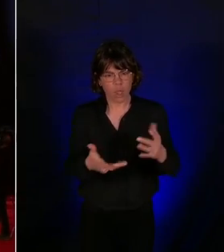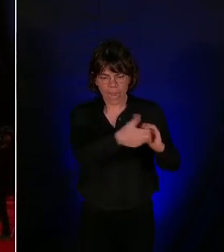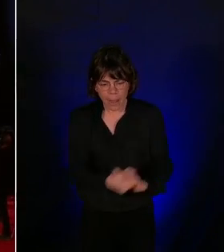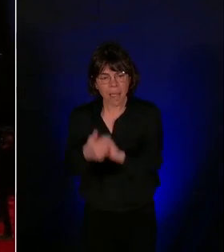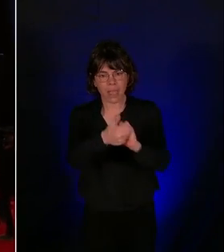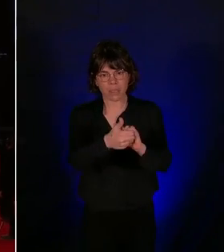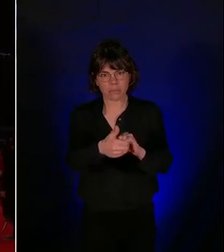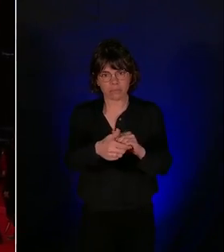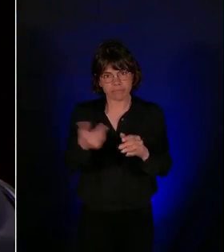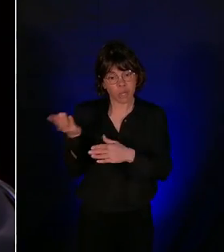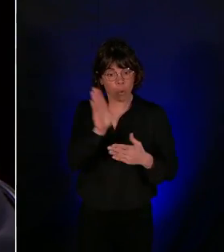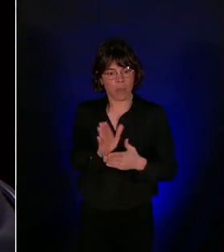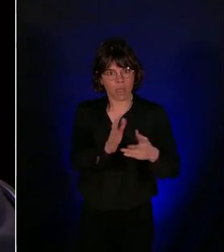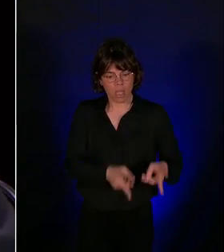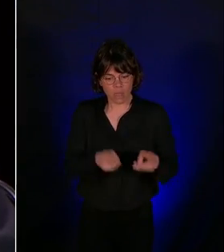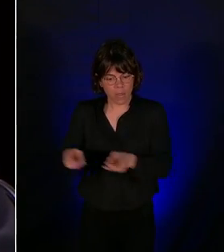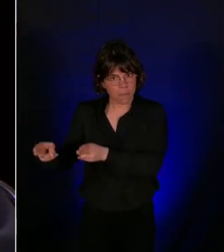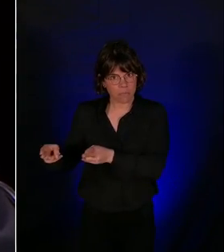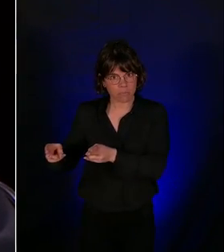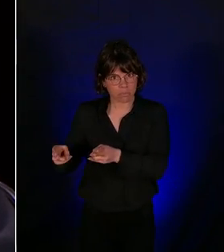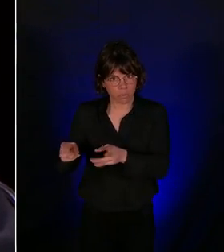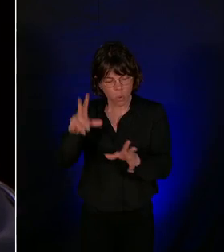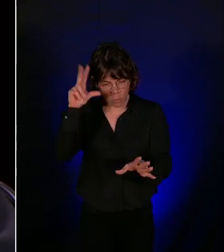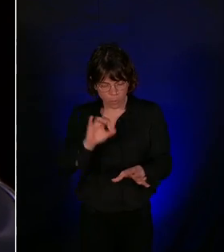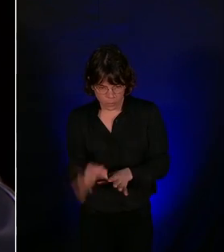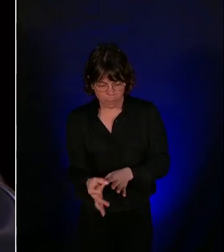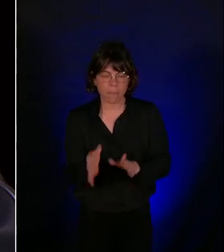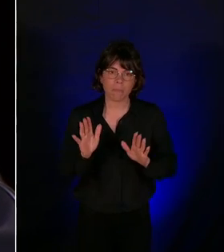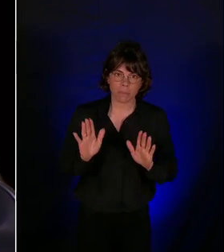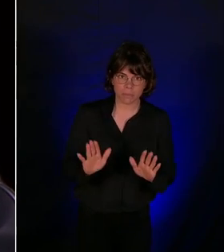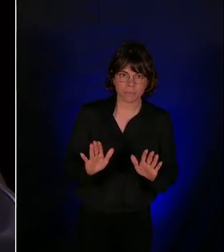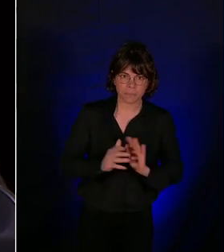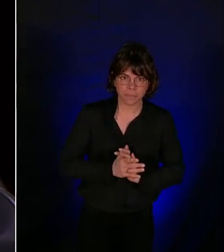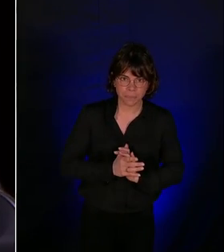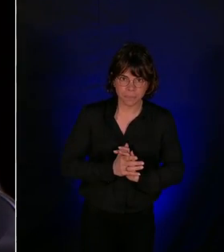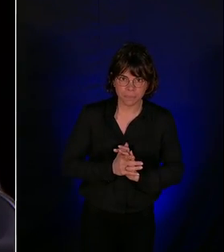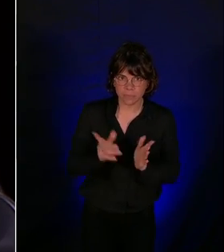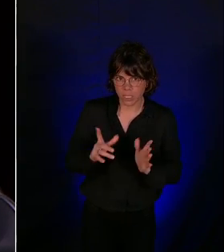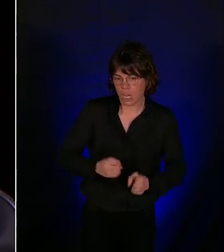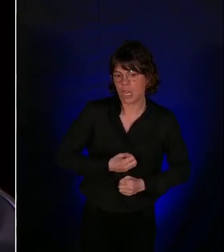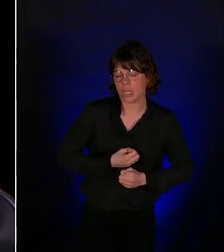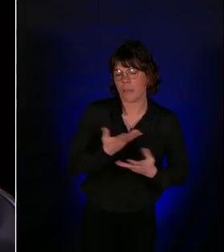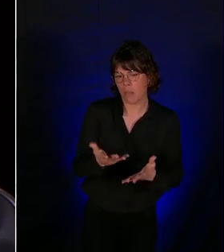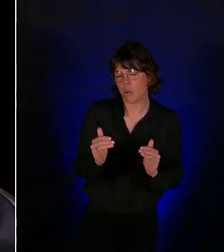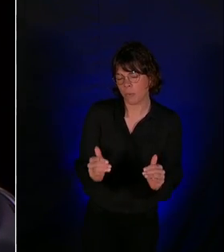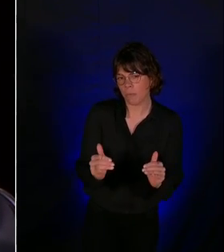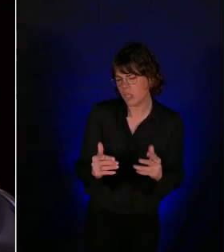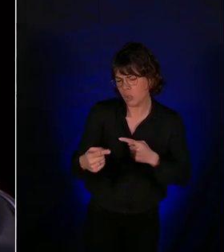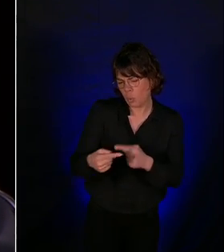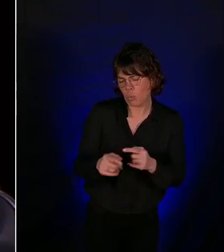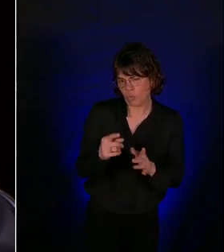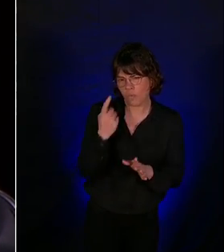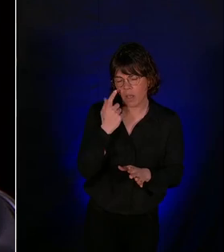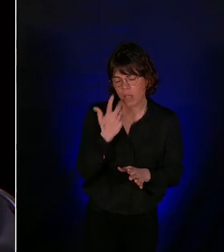de l'intérim c'est compréhensible et mais en tous les cas voilà j'ai juste une petite déclaration à faire c'est très court vous allez